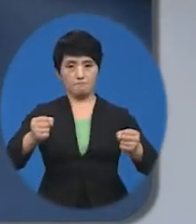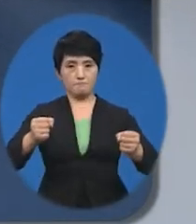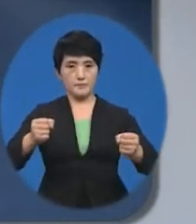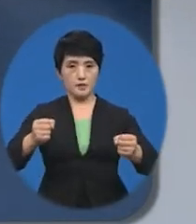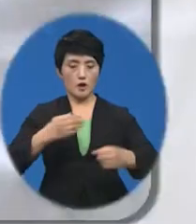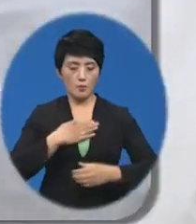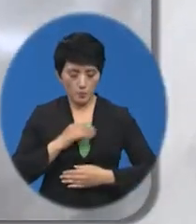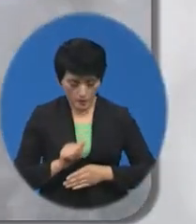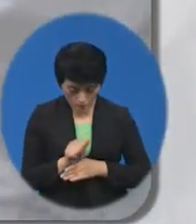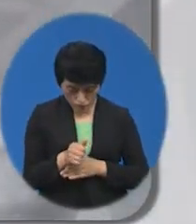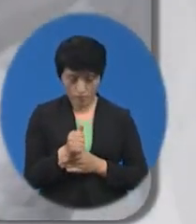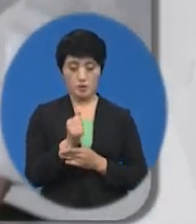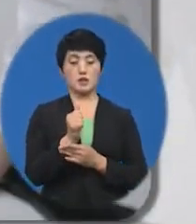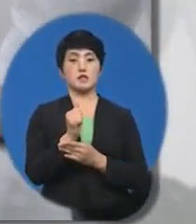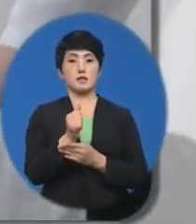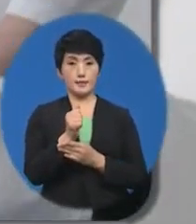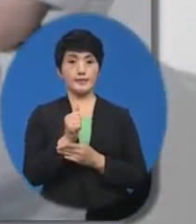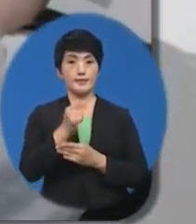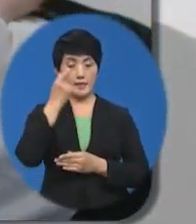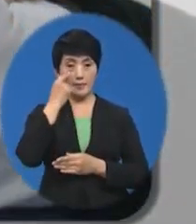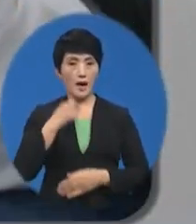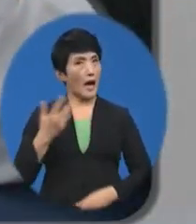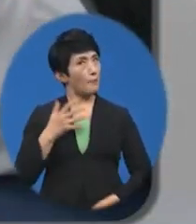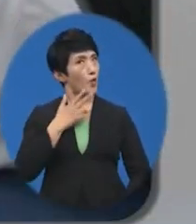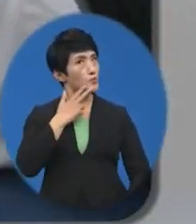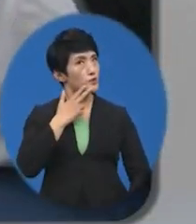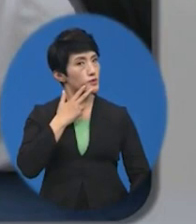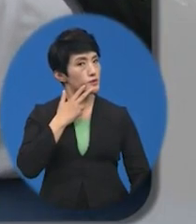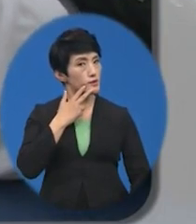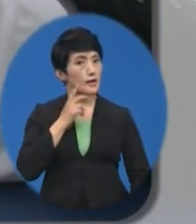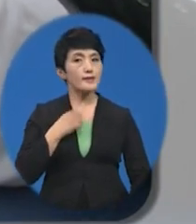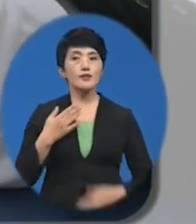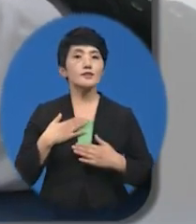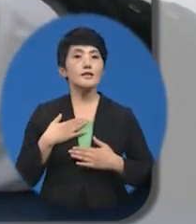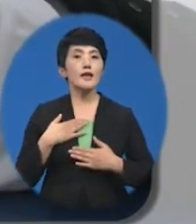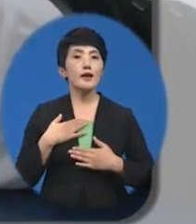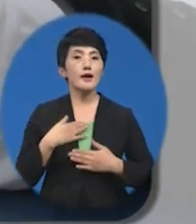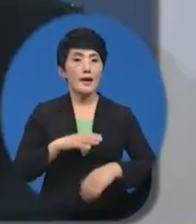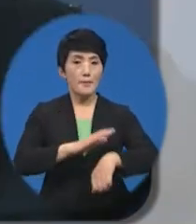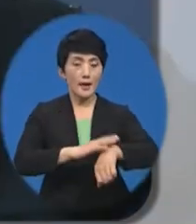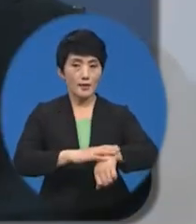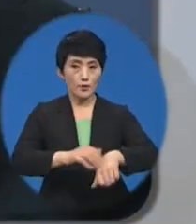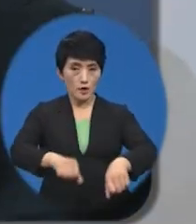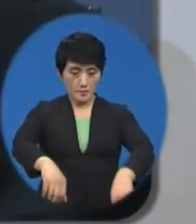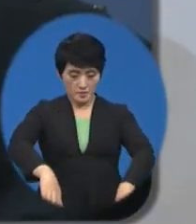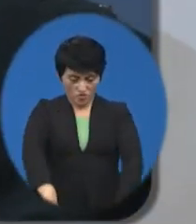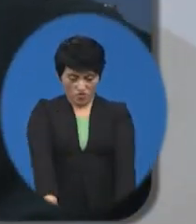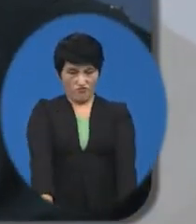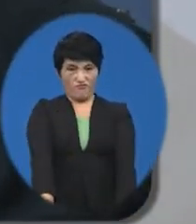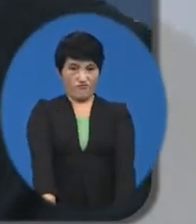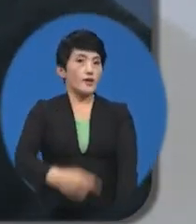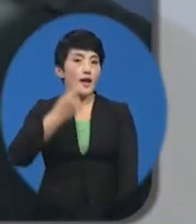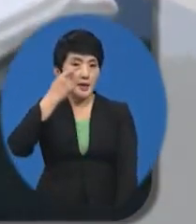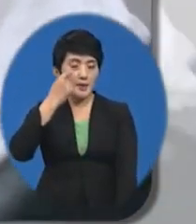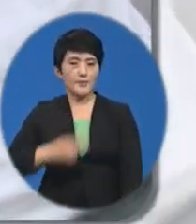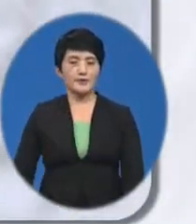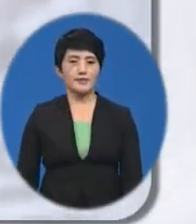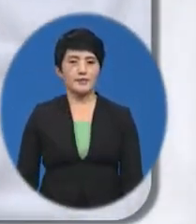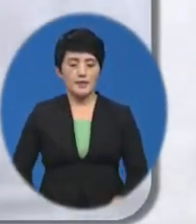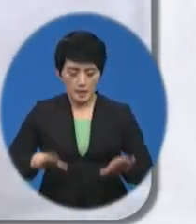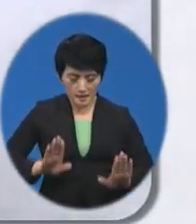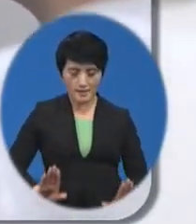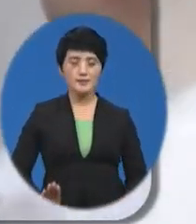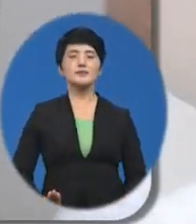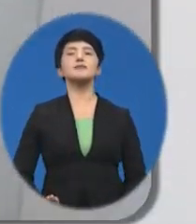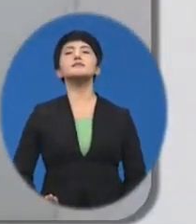들어올립니다. 통증이 전혀 없다면 팔을 완전히 펴는 동작까지 할 수 있는데요. 이 자세는